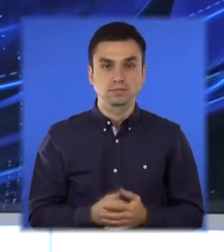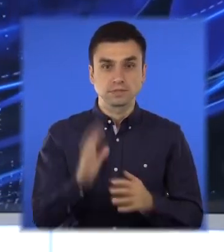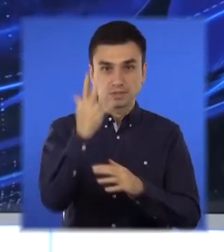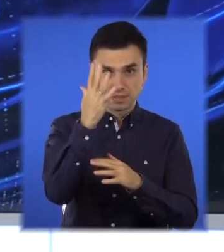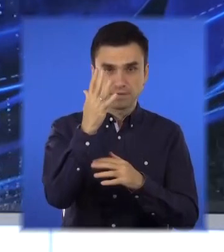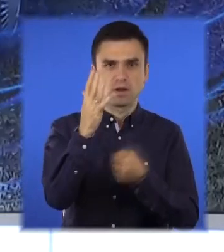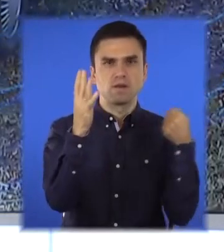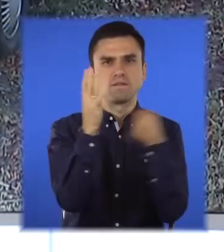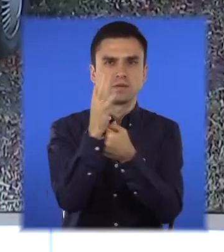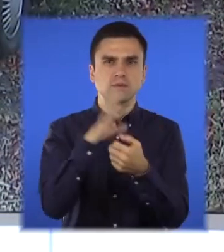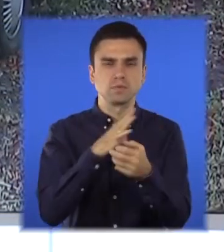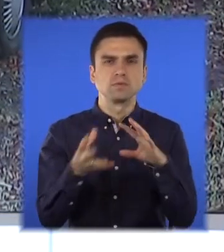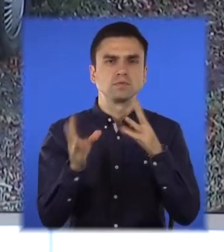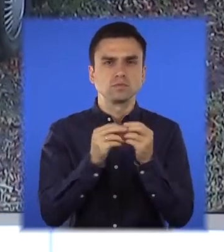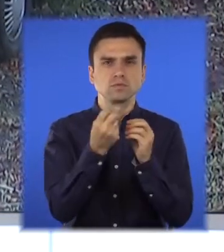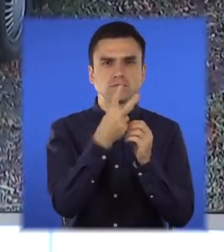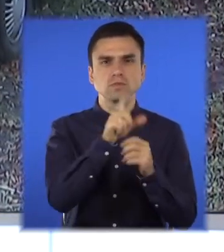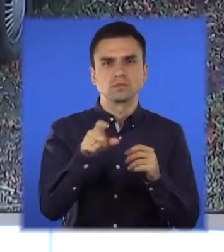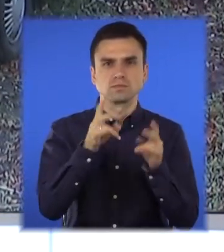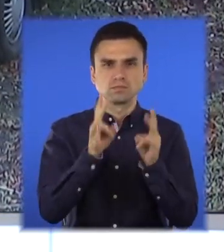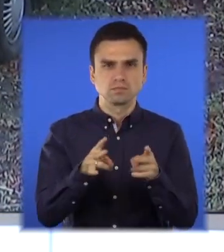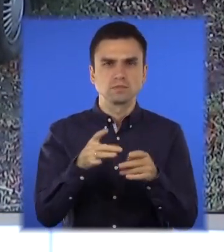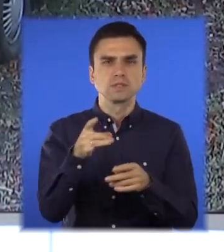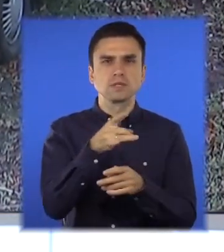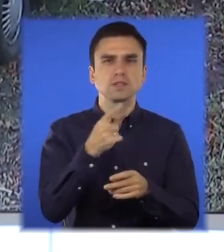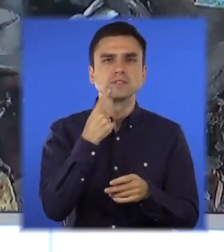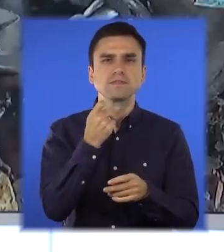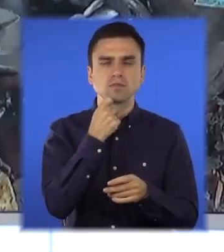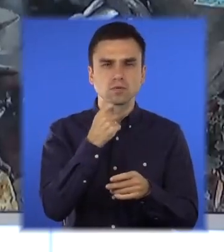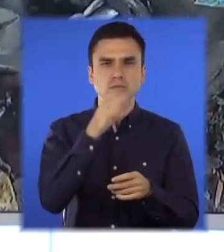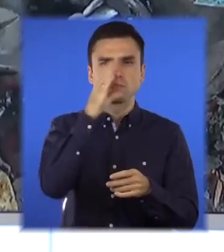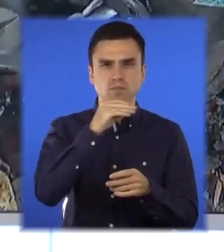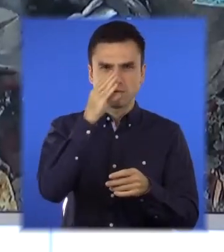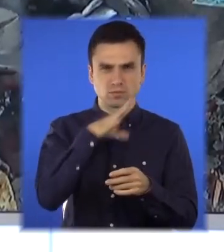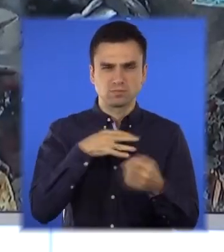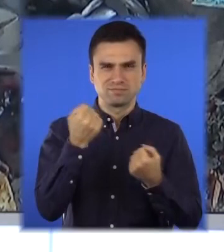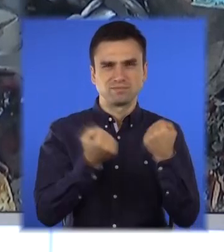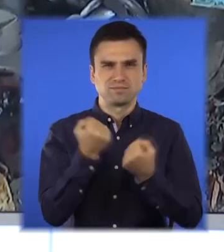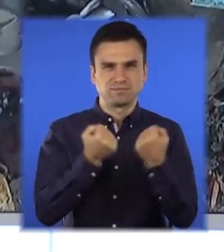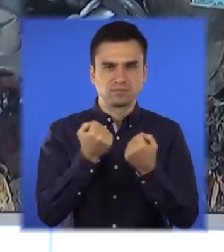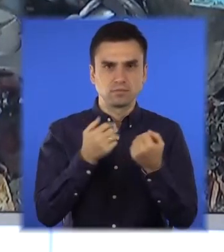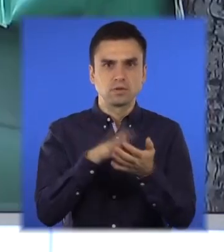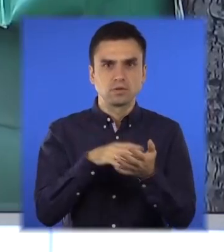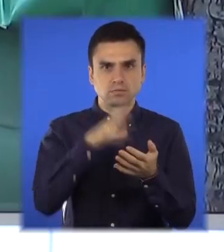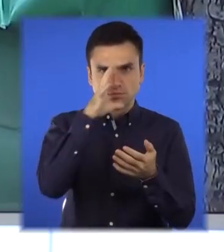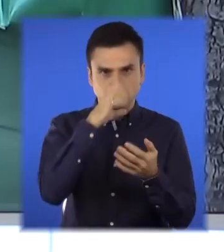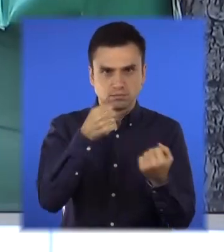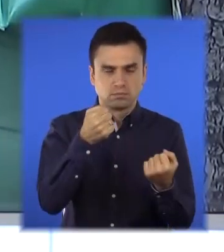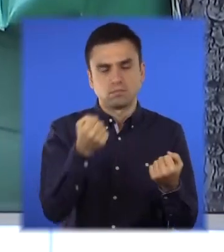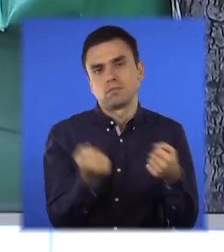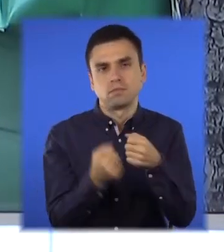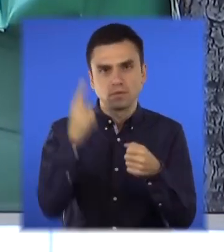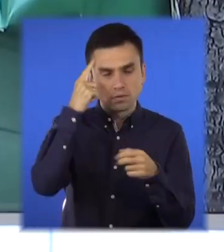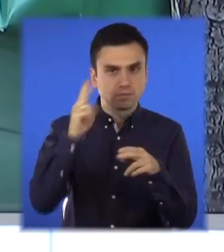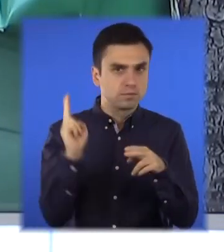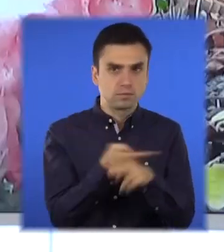дерево. 12 людей постраждали. У Тернівському районі водієві маршрутки стало зле. Він втратив свідомість та виїхав на